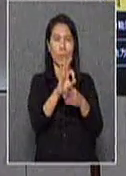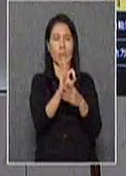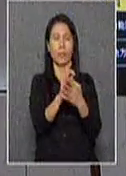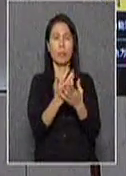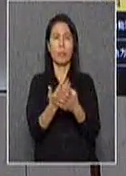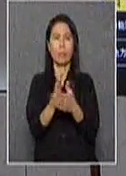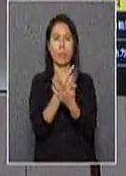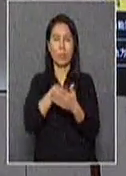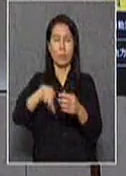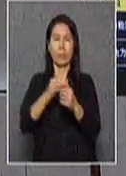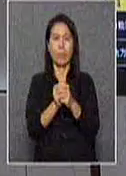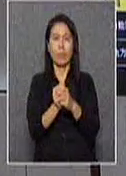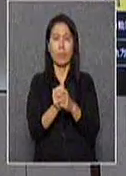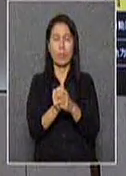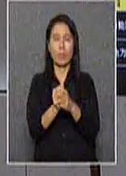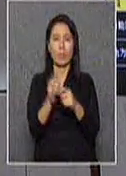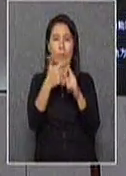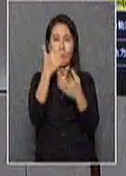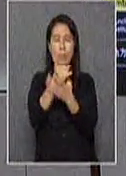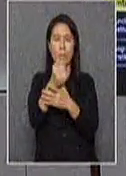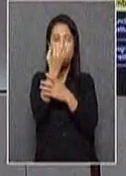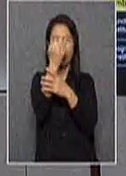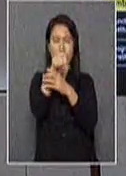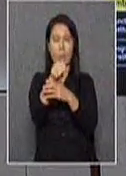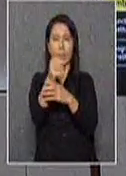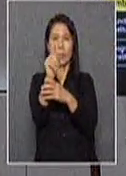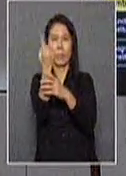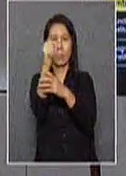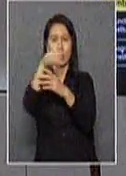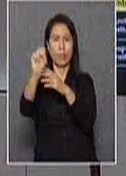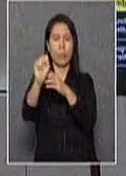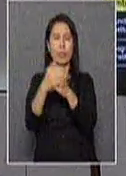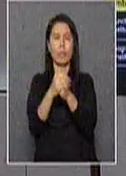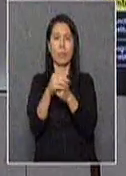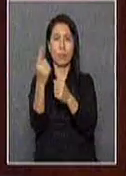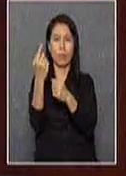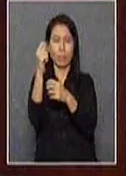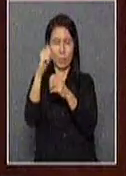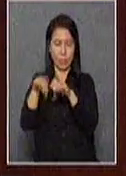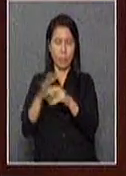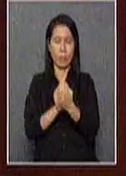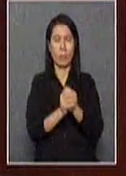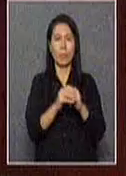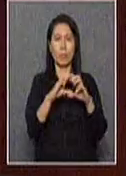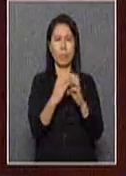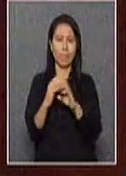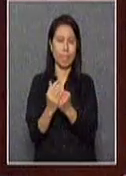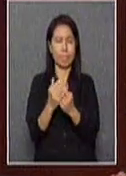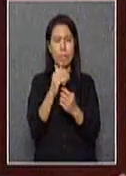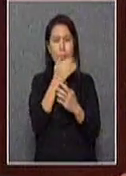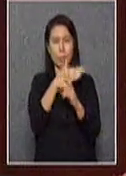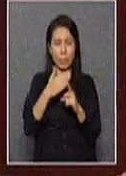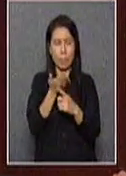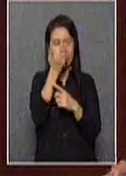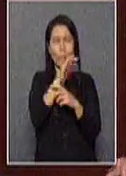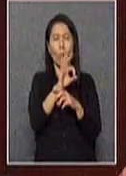接選舉產生的議員18位出席，3位贊成，11位反對，1位棄權。議題未獲得兩部分在席委員分別以過半